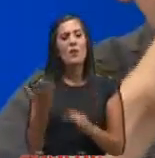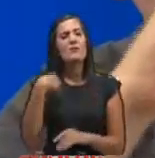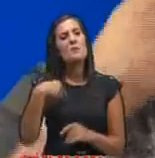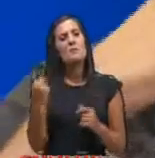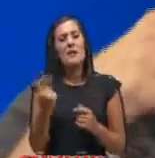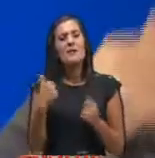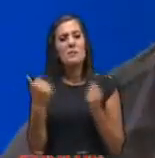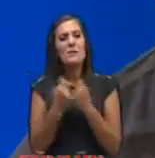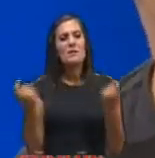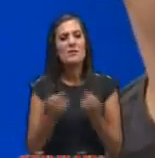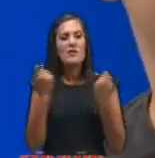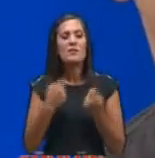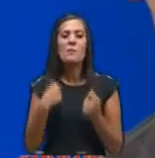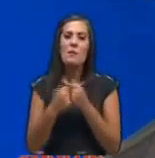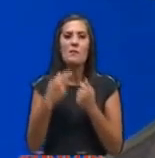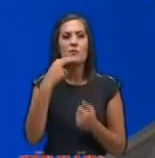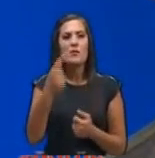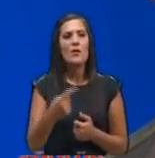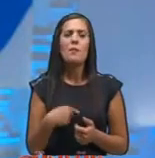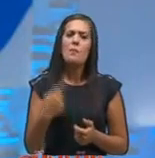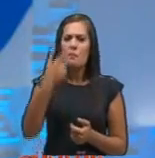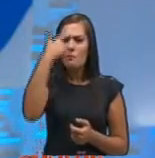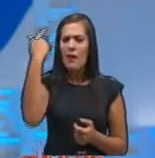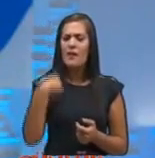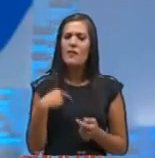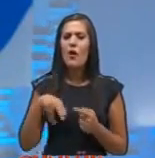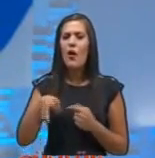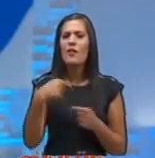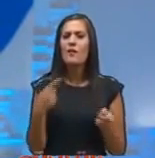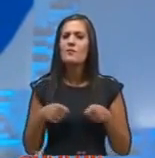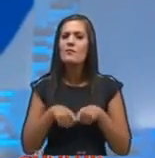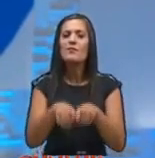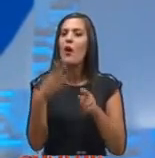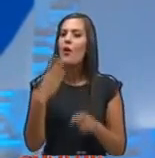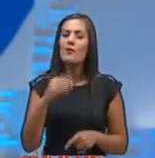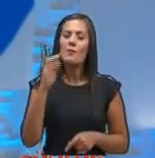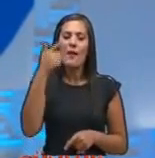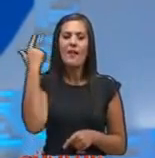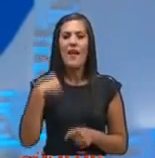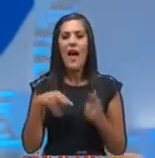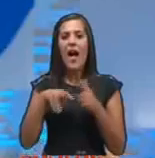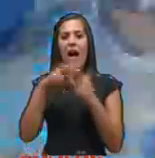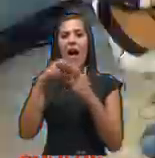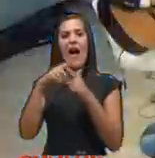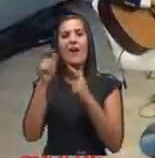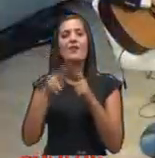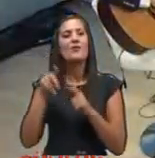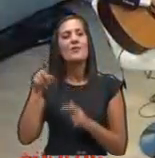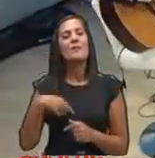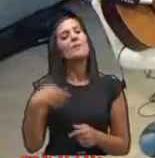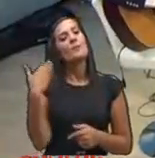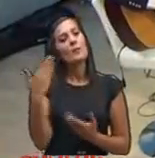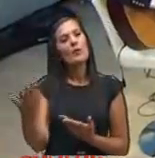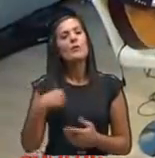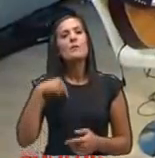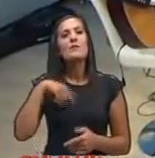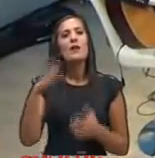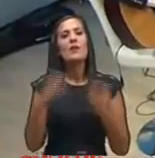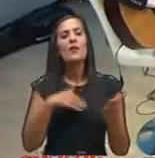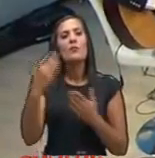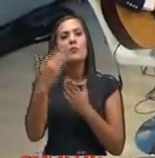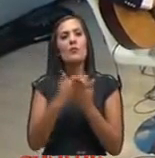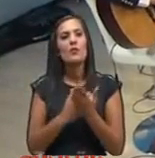alıyoruz. Yok, gerçekten samimiyetle. Programımızın sonunun son şarkısını ben söyleyeceğim dermişim. Ama